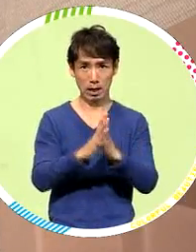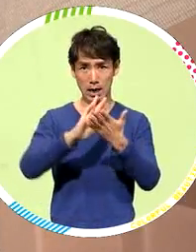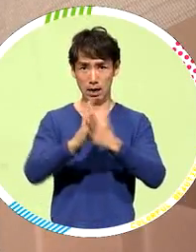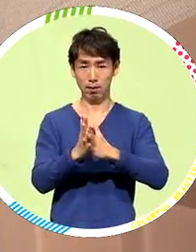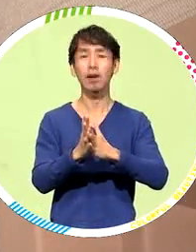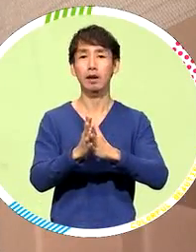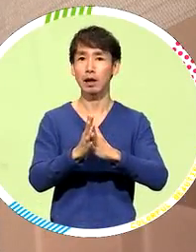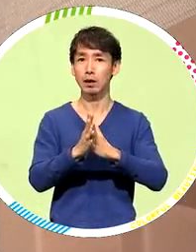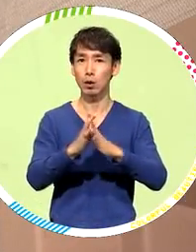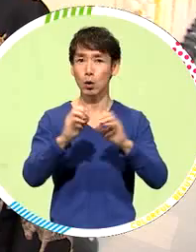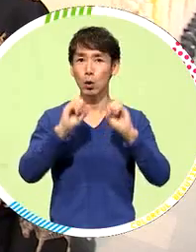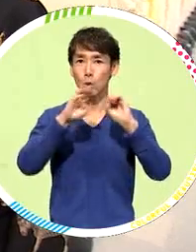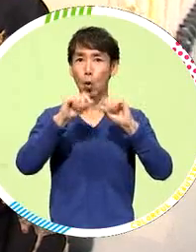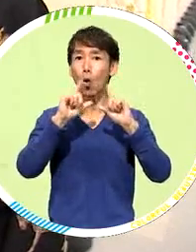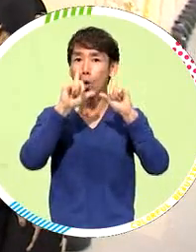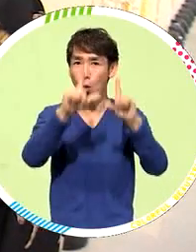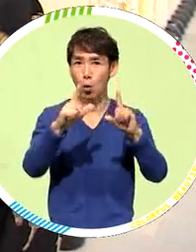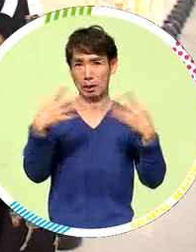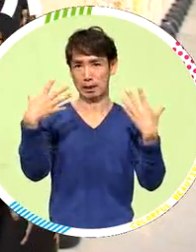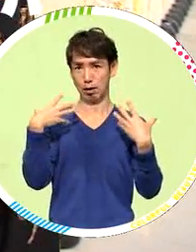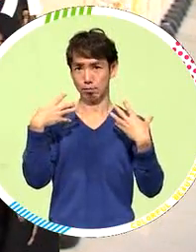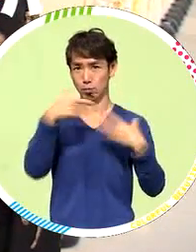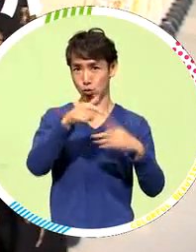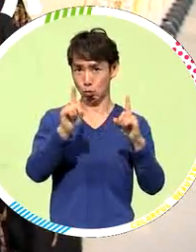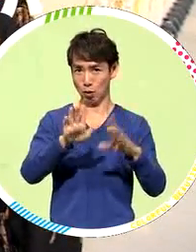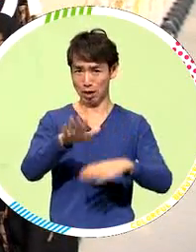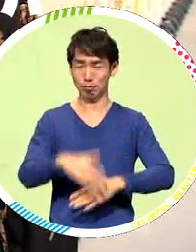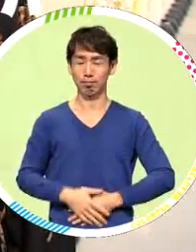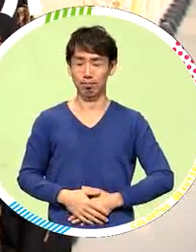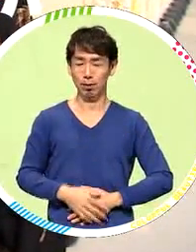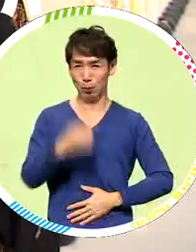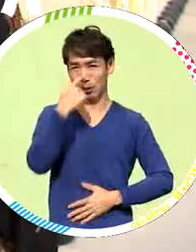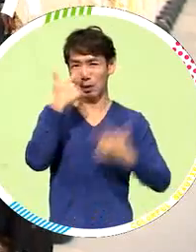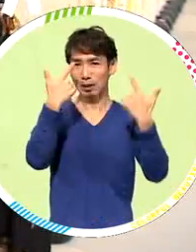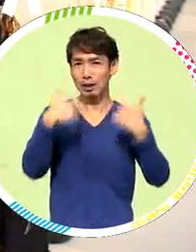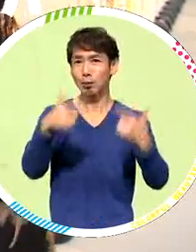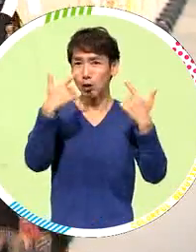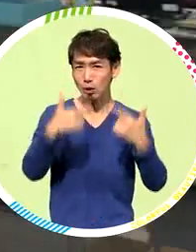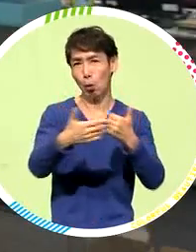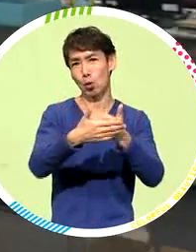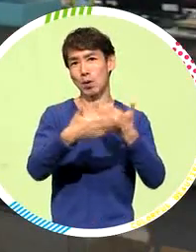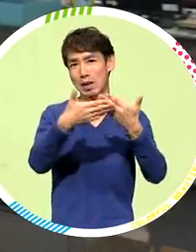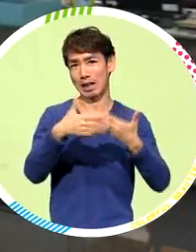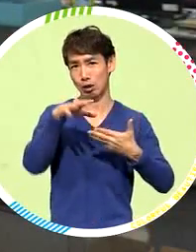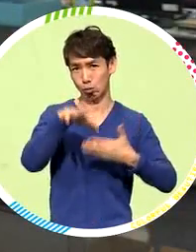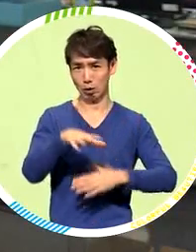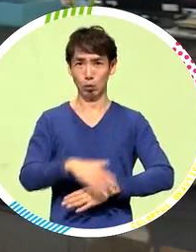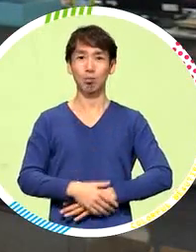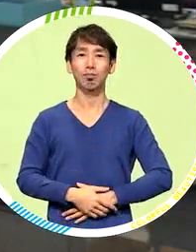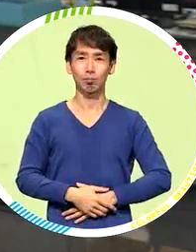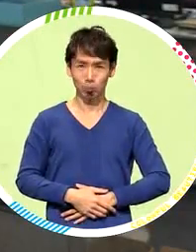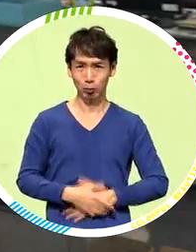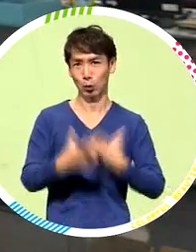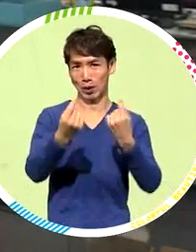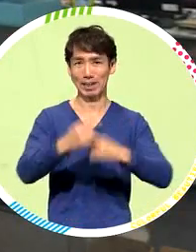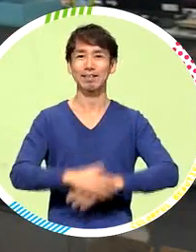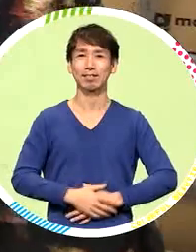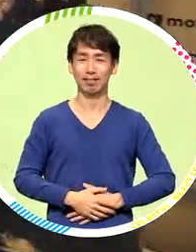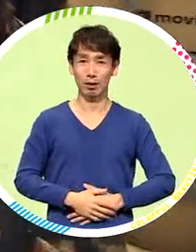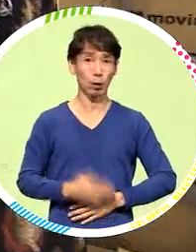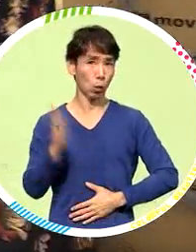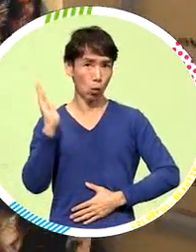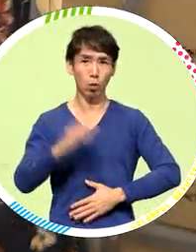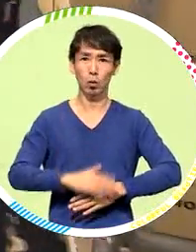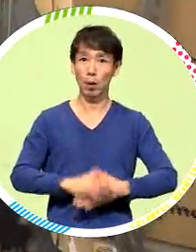セクションがあります当然カナフル tvも大変大変お世話になっている場所ですそうなんです